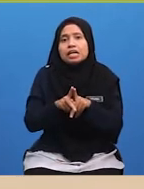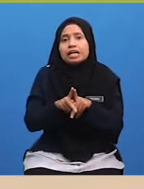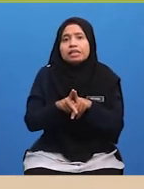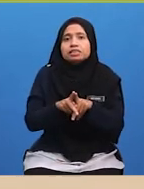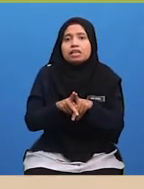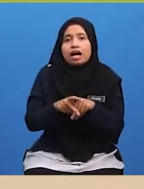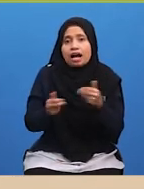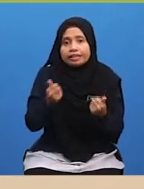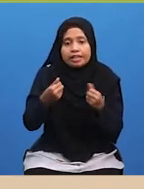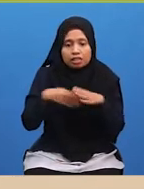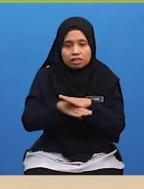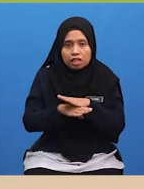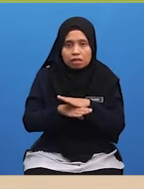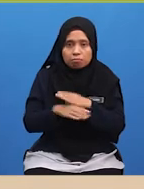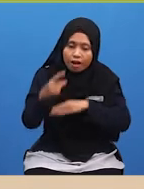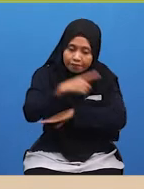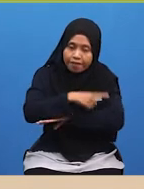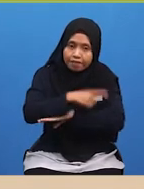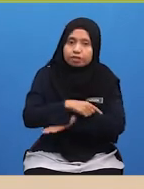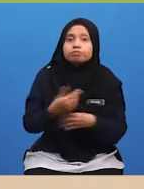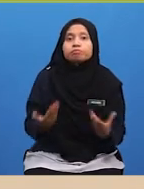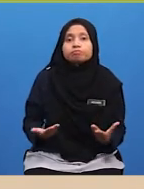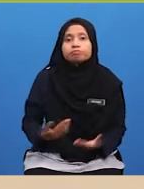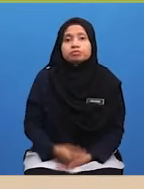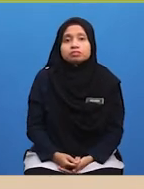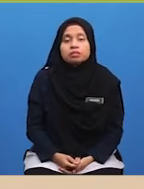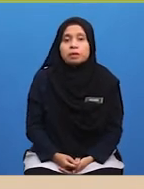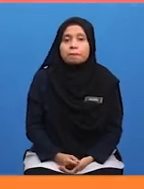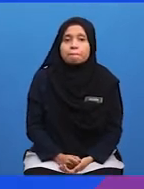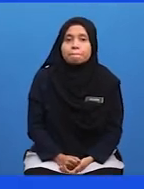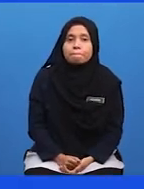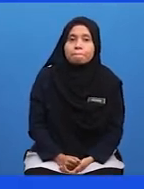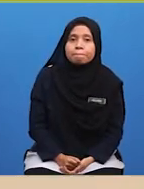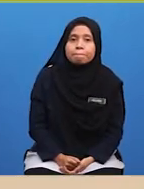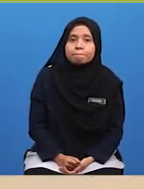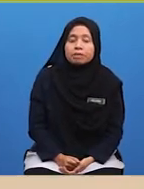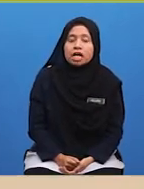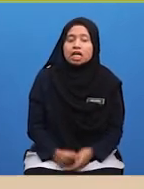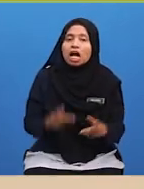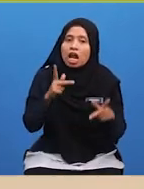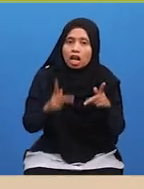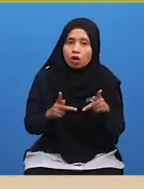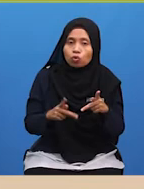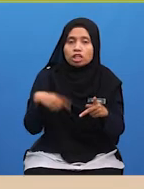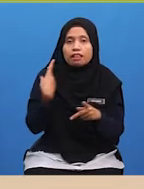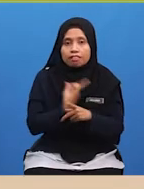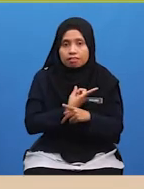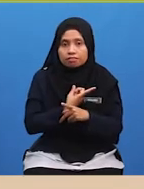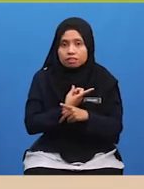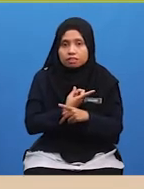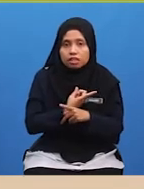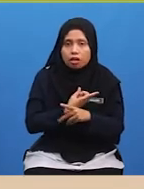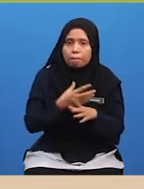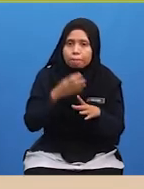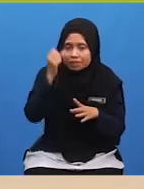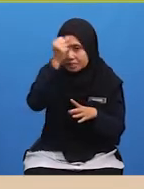berlaku adil dalam perlakuan seharian kita? Boleh, cikgu. Sekiranya kita